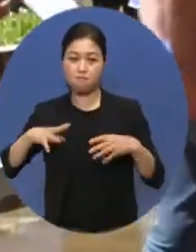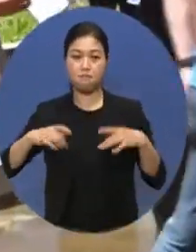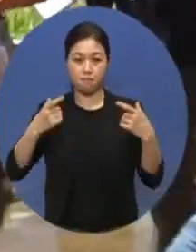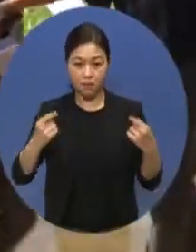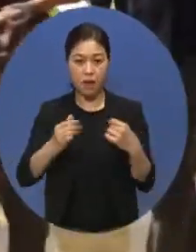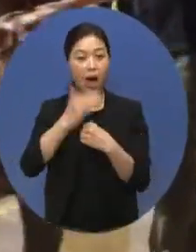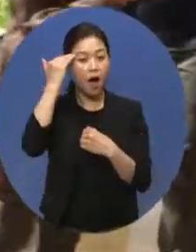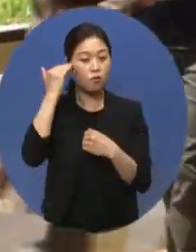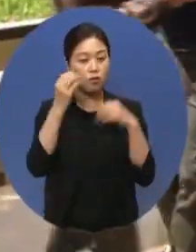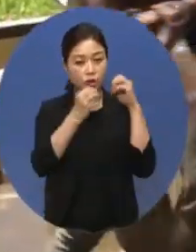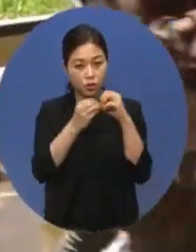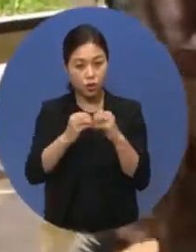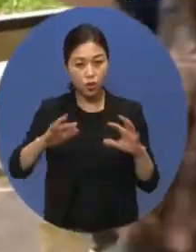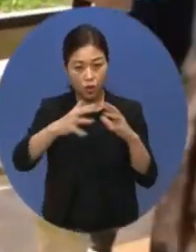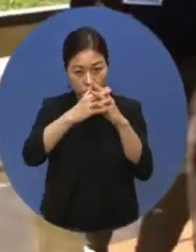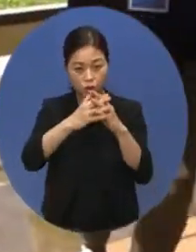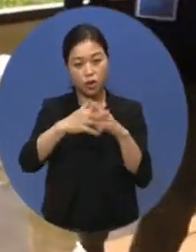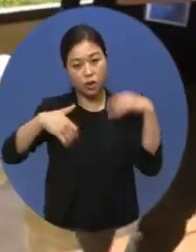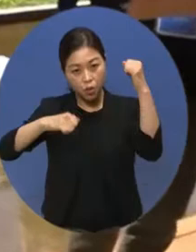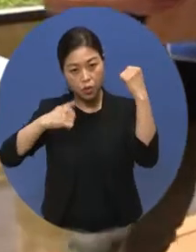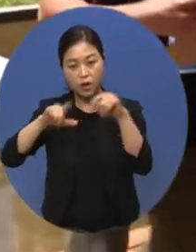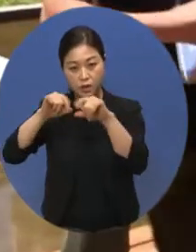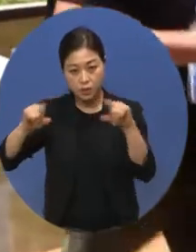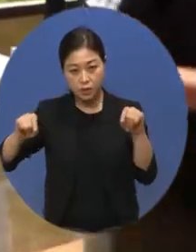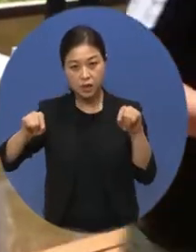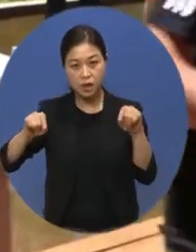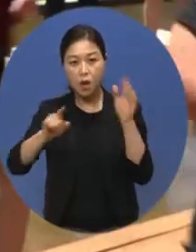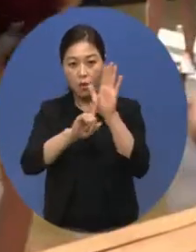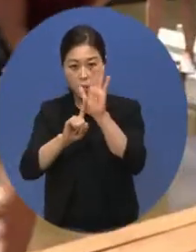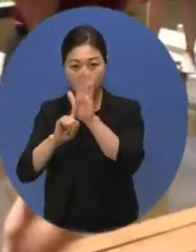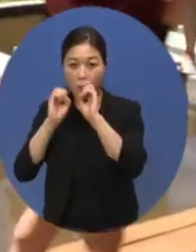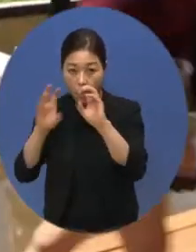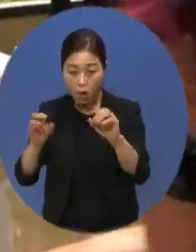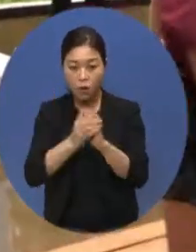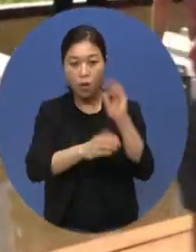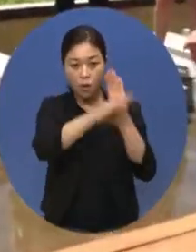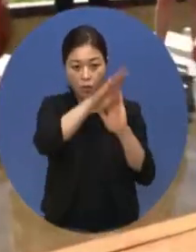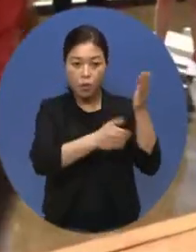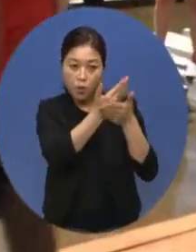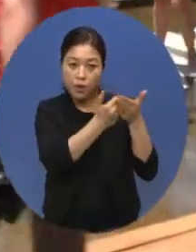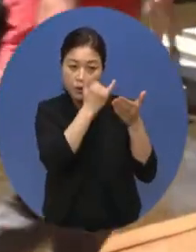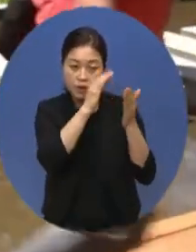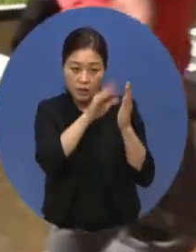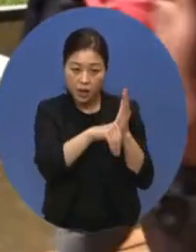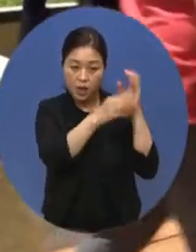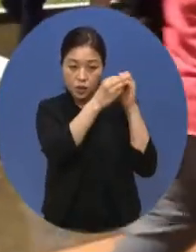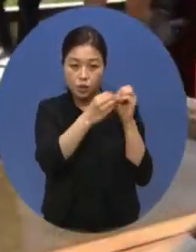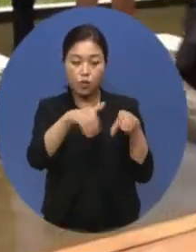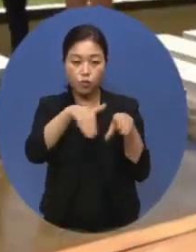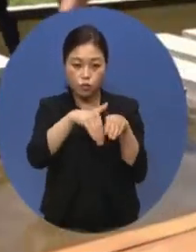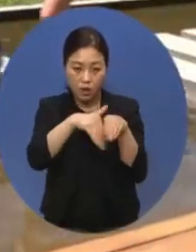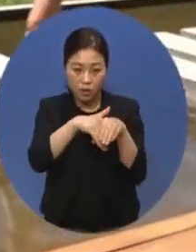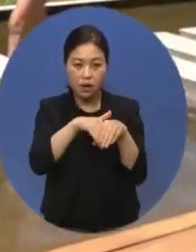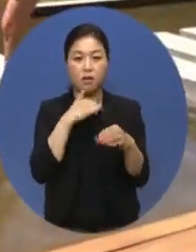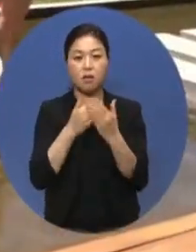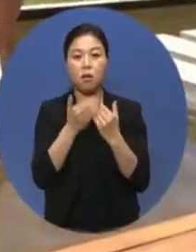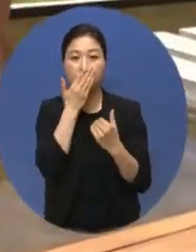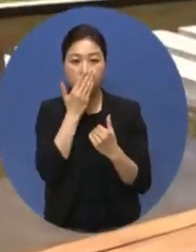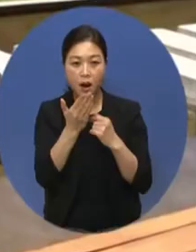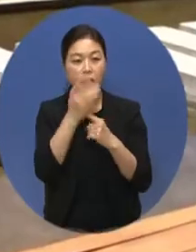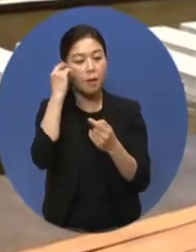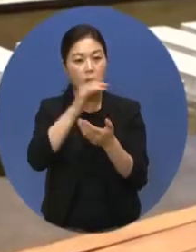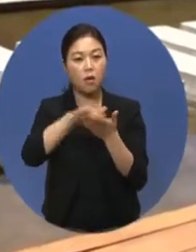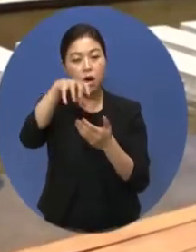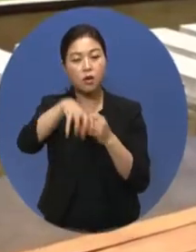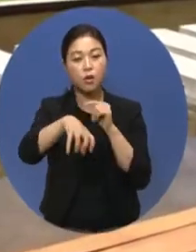건축, 공연, 음식 등을 널리 알리고 남북 간의 교류가 이루어지면 전통문화를 향유할 수 있는 평화의 전당이